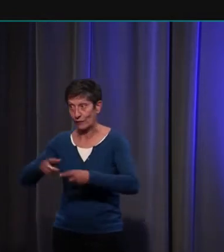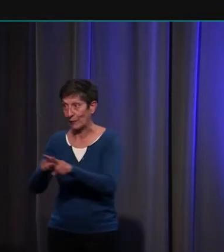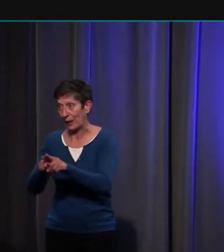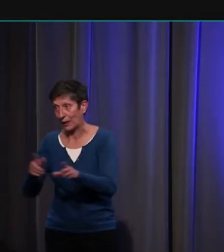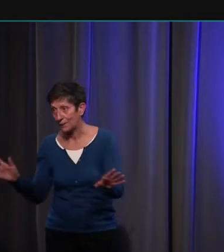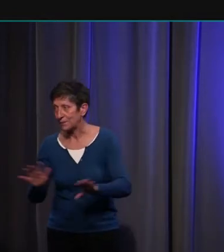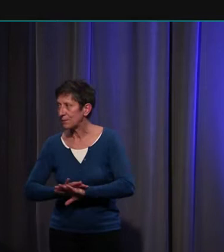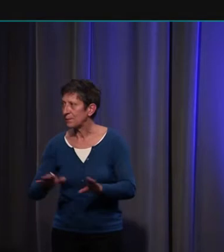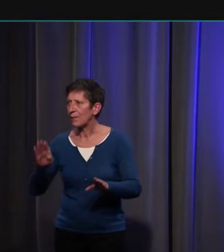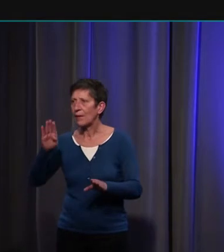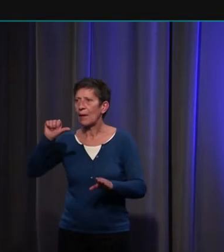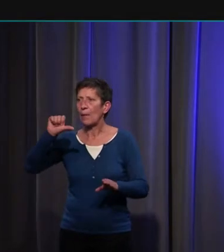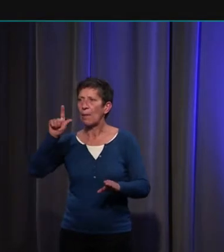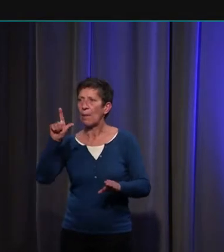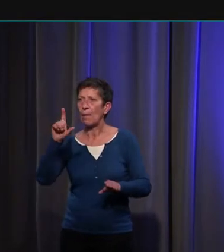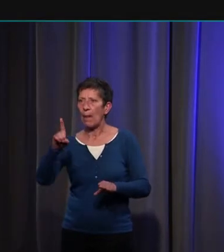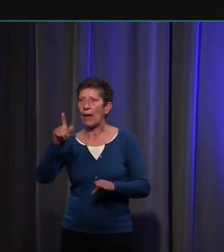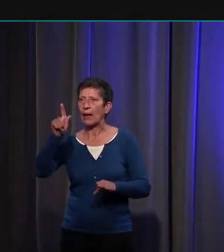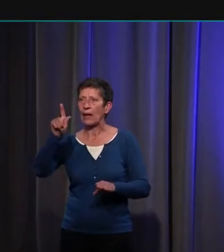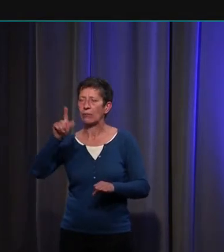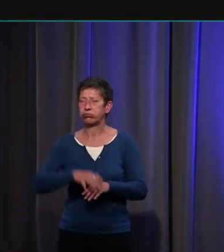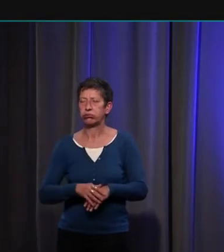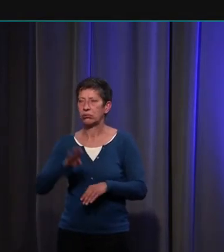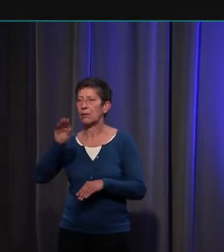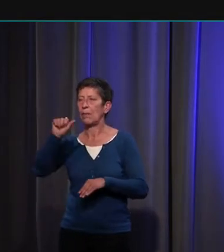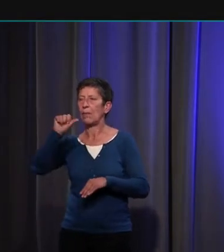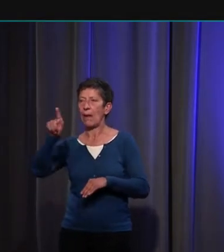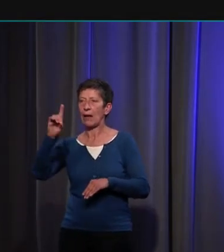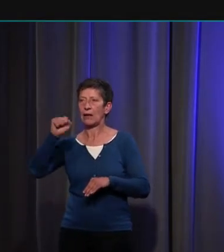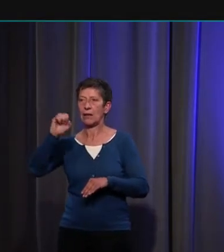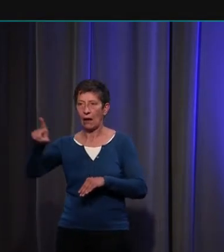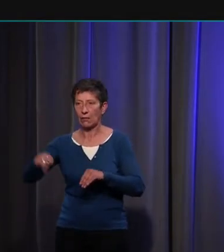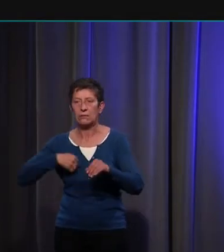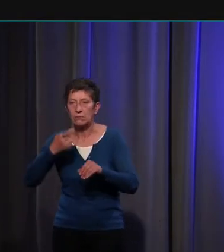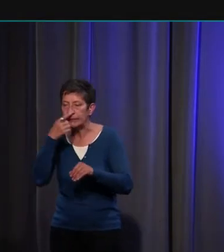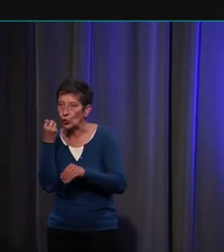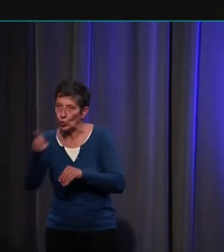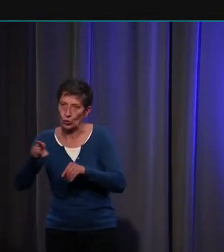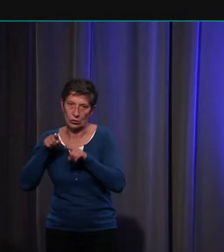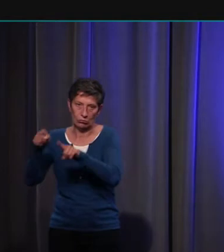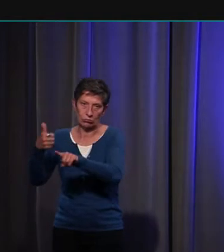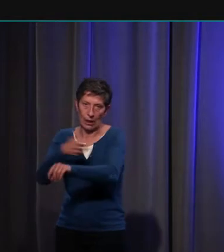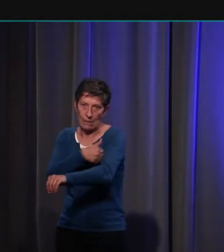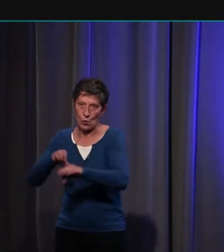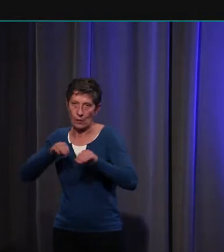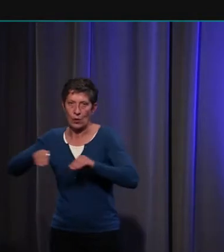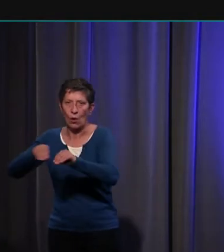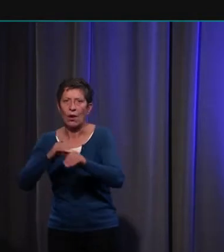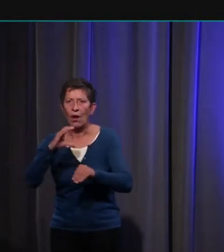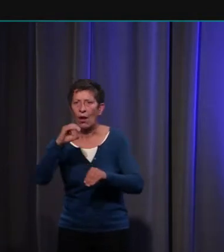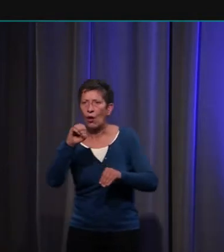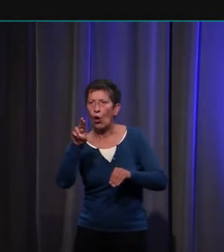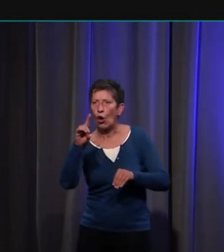bagdad je suis presque sûr c'est un million d'habitants cordoue qui est la plus grande ville occidentale 11e siècle au cdh